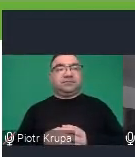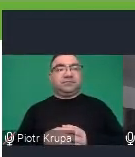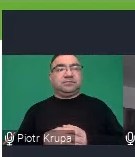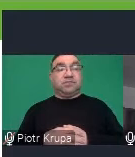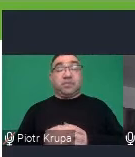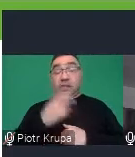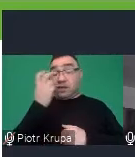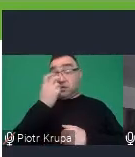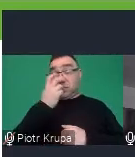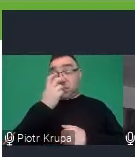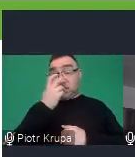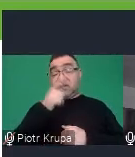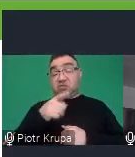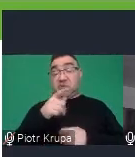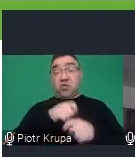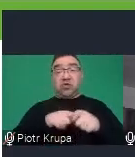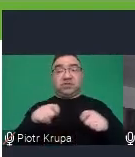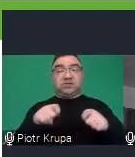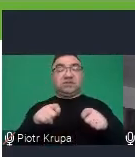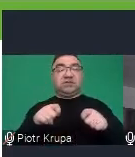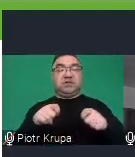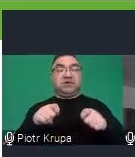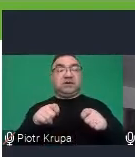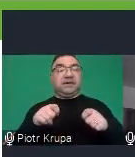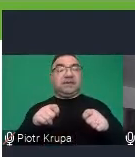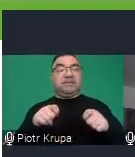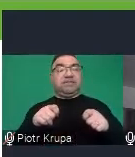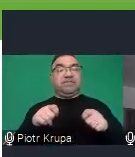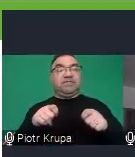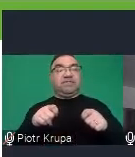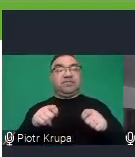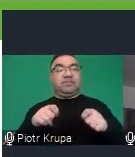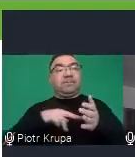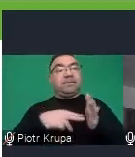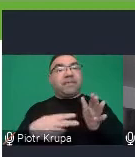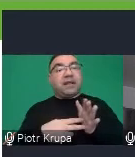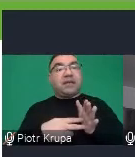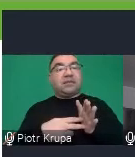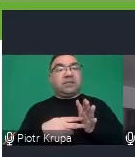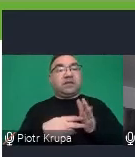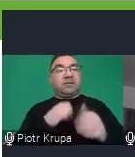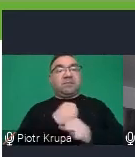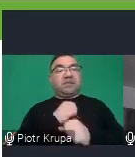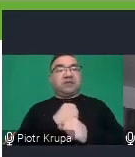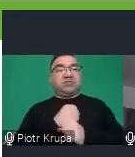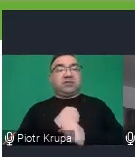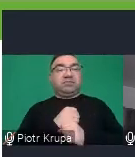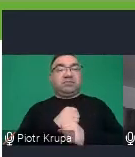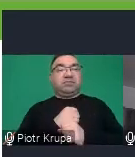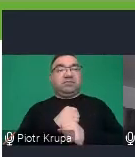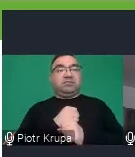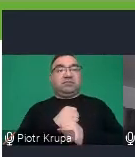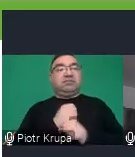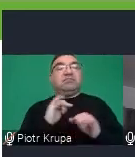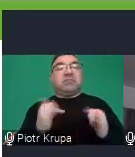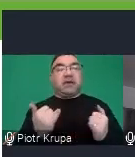Ciekawą formą tegoż rozwiązania jest to, że zamierzamy pracować tym układem wtedy,